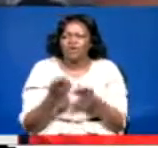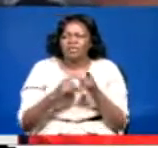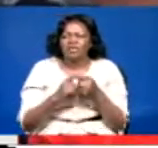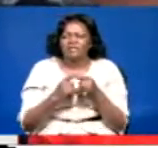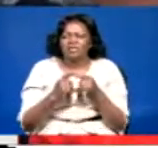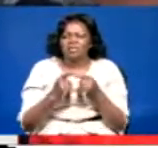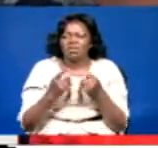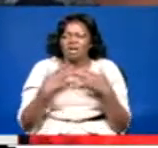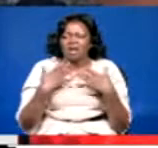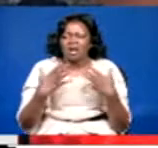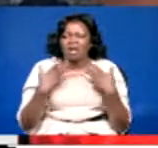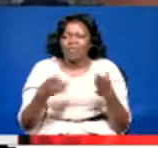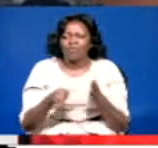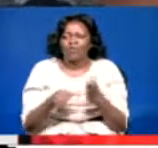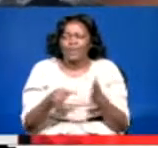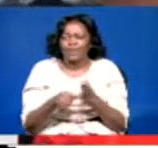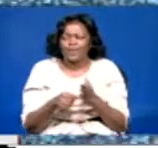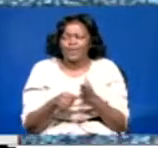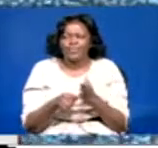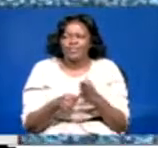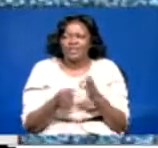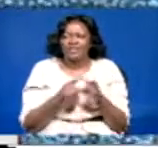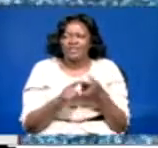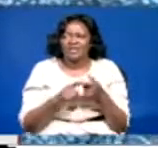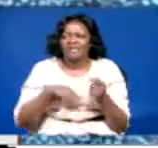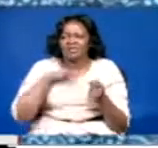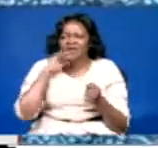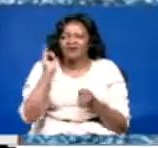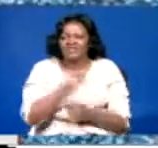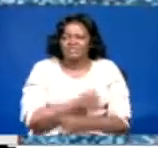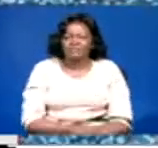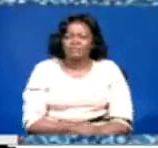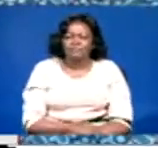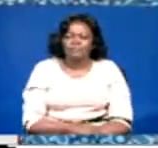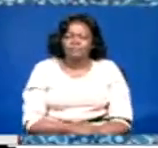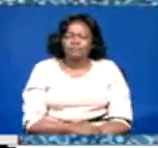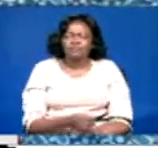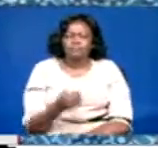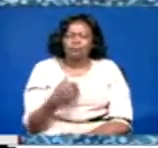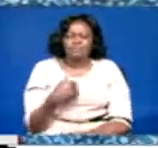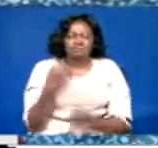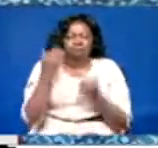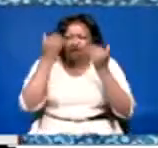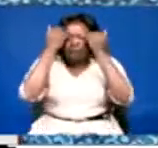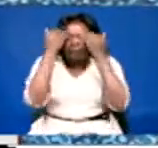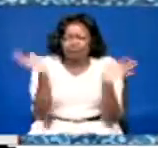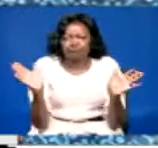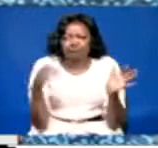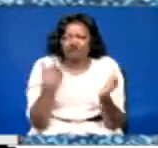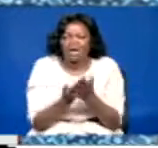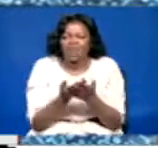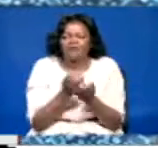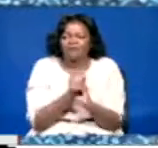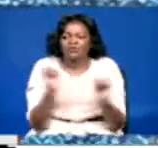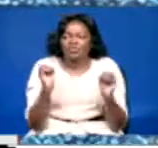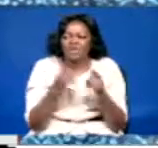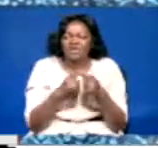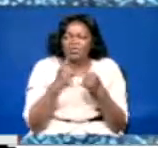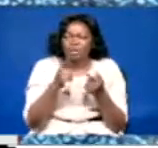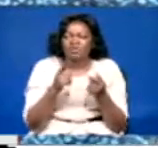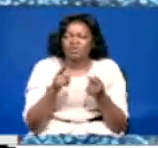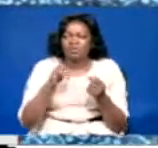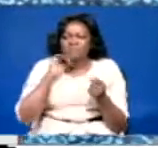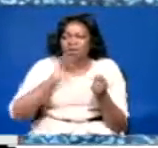ikawa kaba, alafu wakafa. Sasa mimi niko kwa kanisa, sijui kama amefika kwa mlango, akaniambia mtoto wako